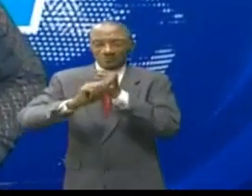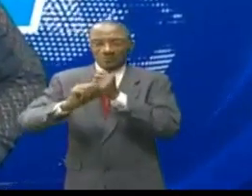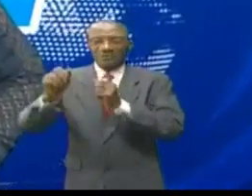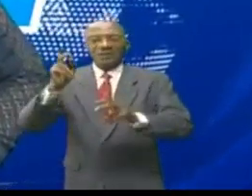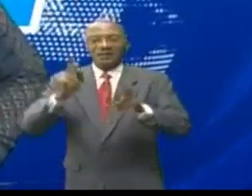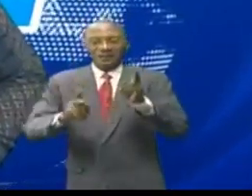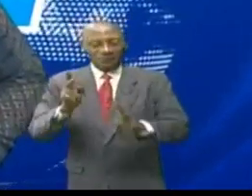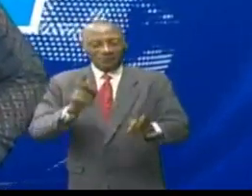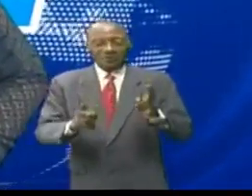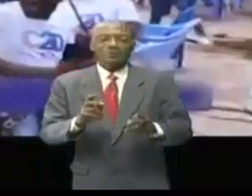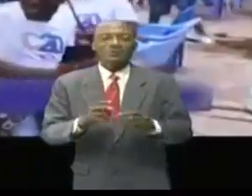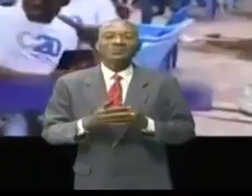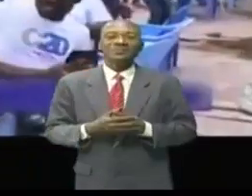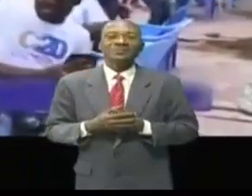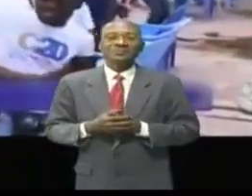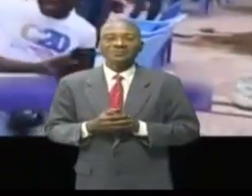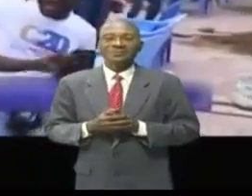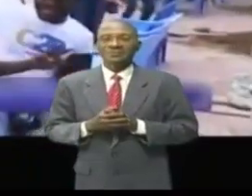Enina, reportage.